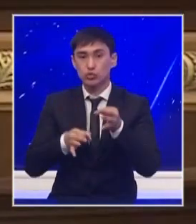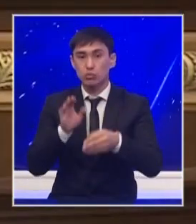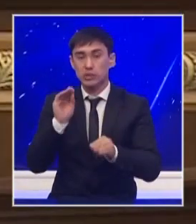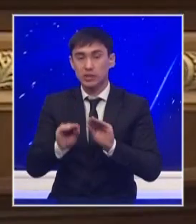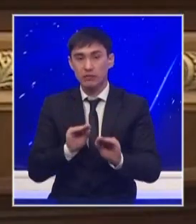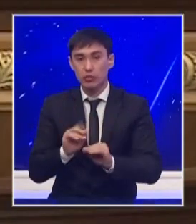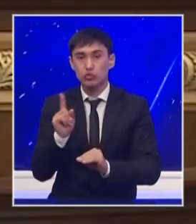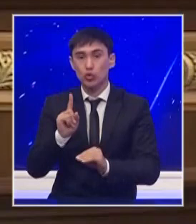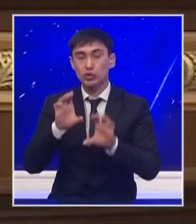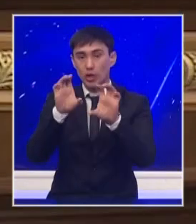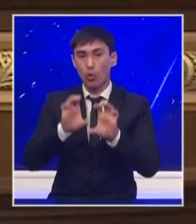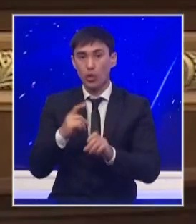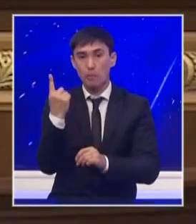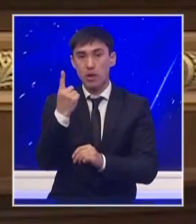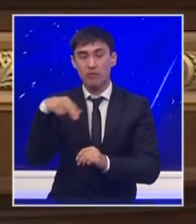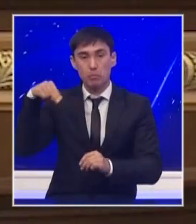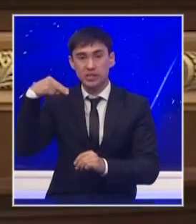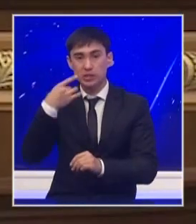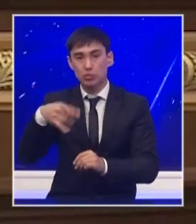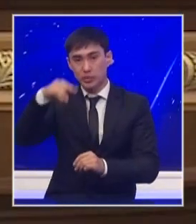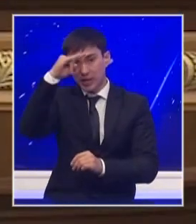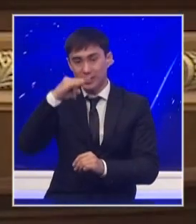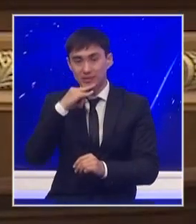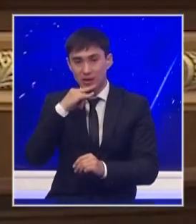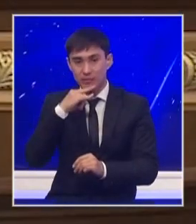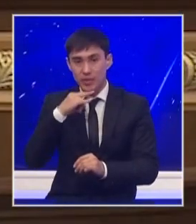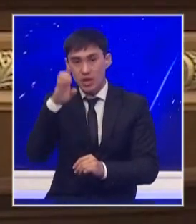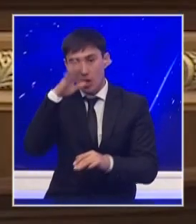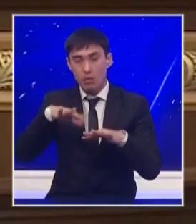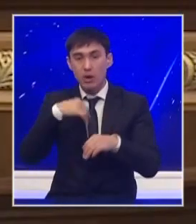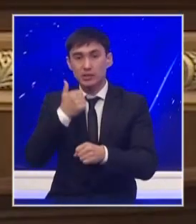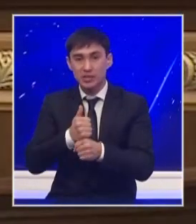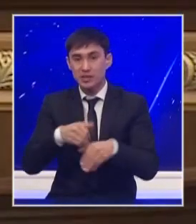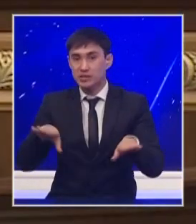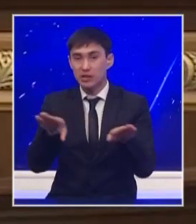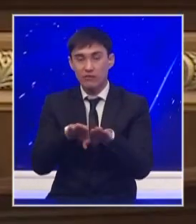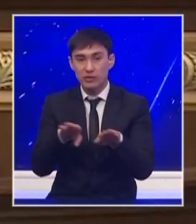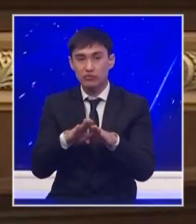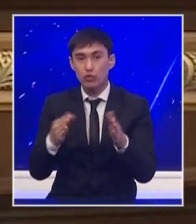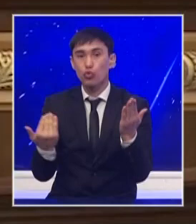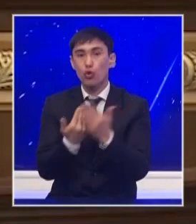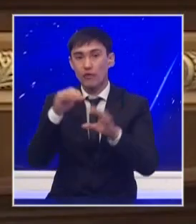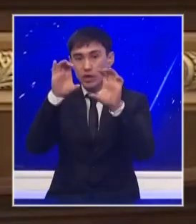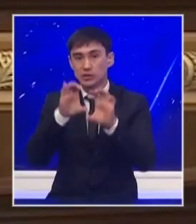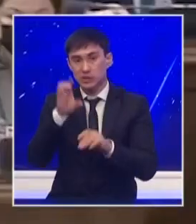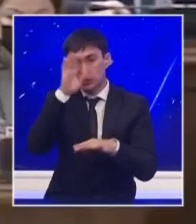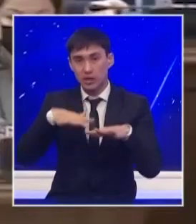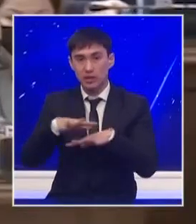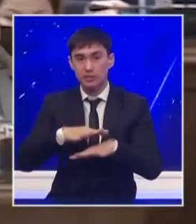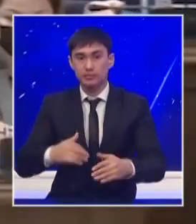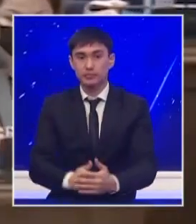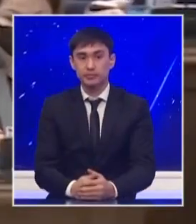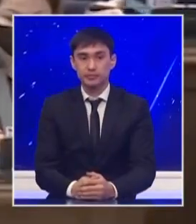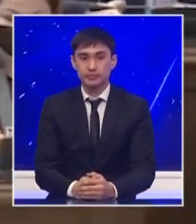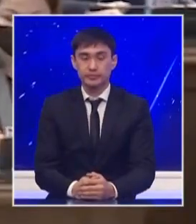постановил что закон о первом президенте Республики Казахстан елбасы не соответствуют новой конституции страны